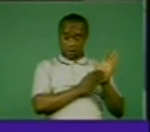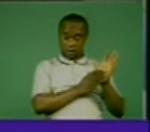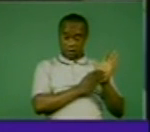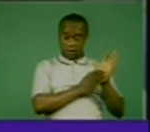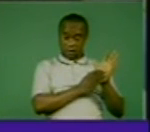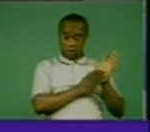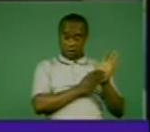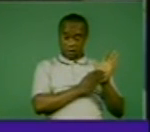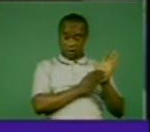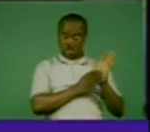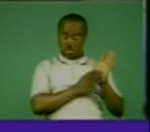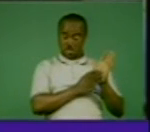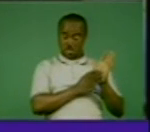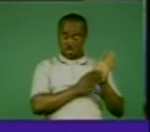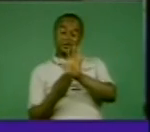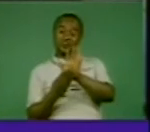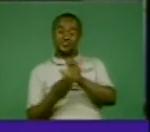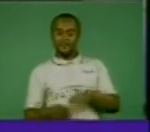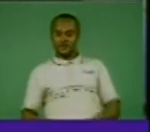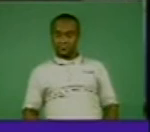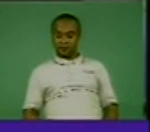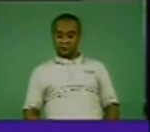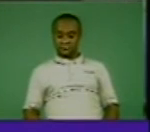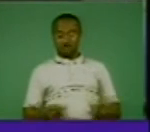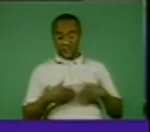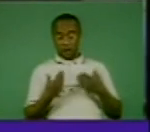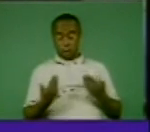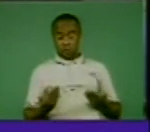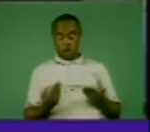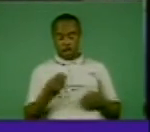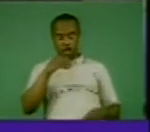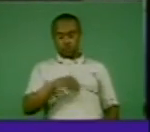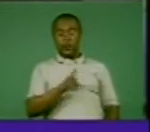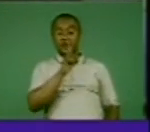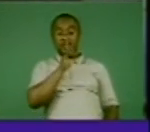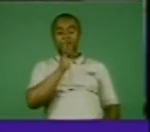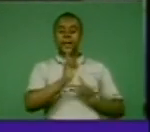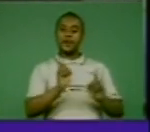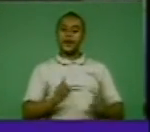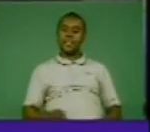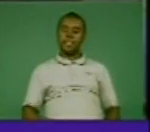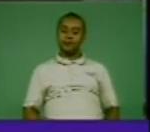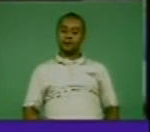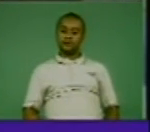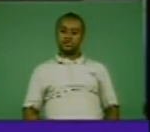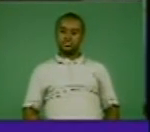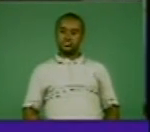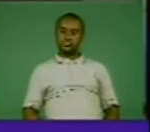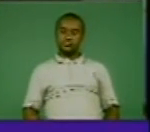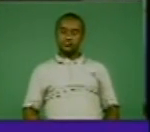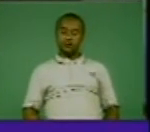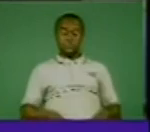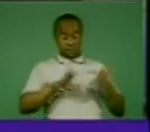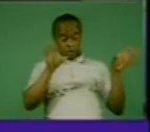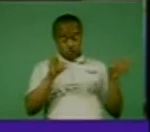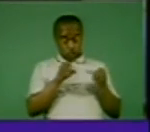hapana 9. Hapakuwa na kura ya siri ya hapana. Jumla ya kura za hapana ni kura 5 kwa kila